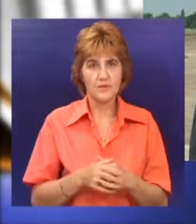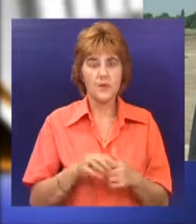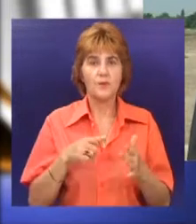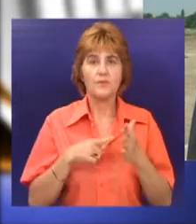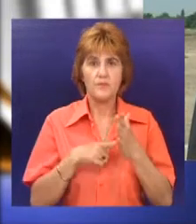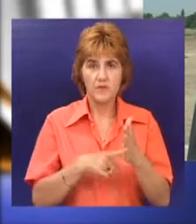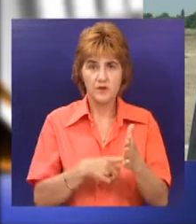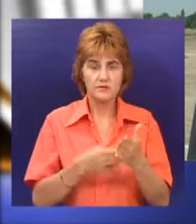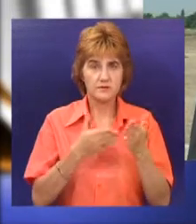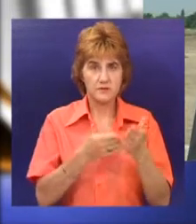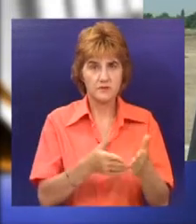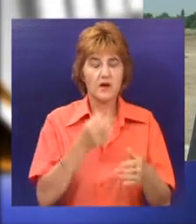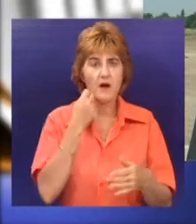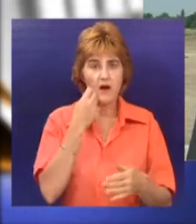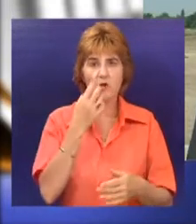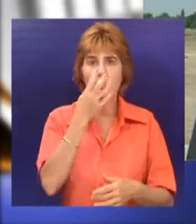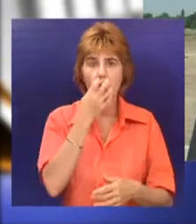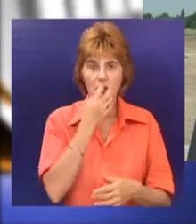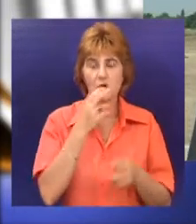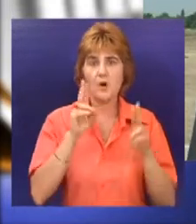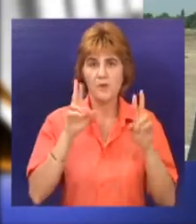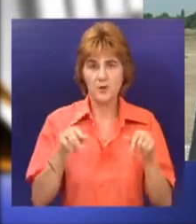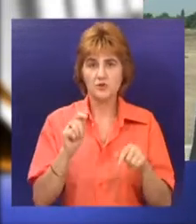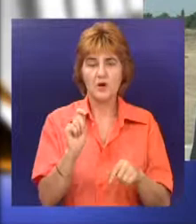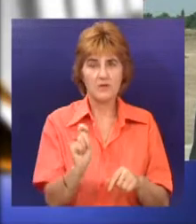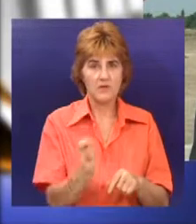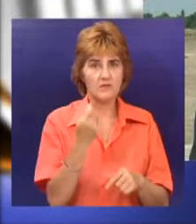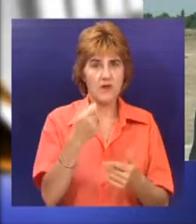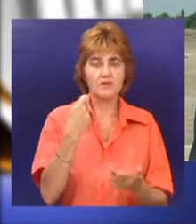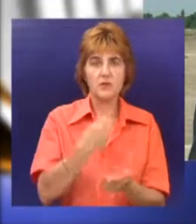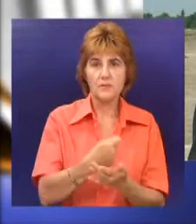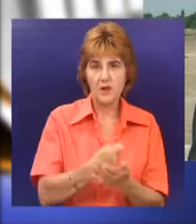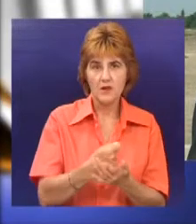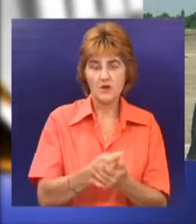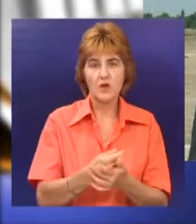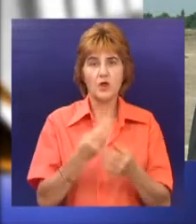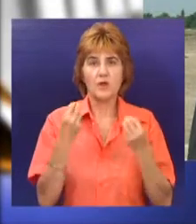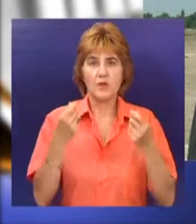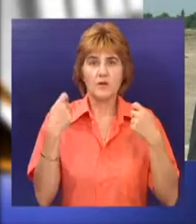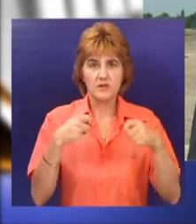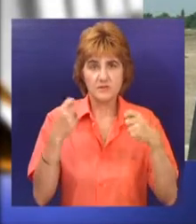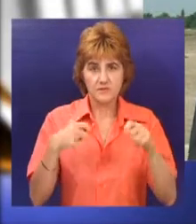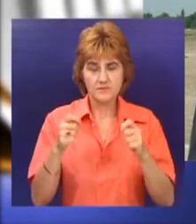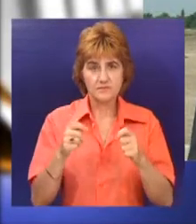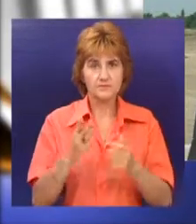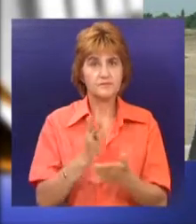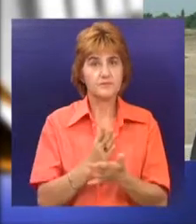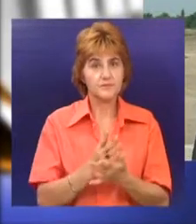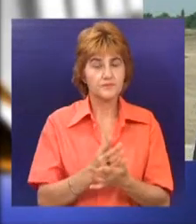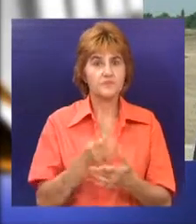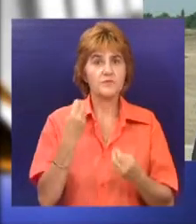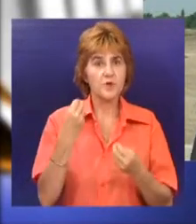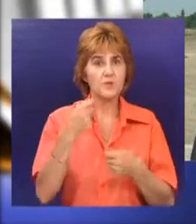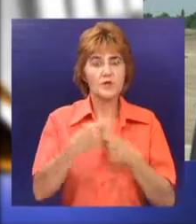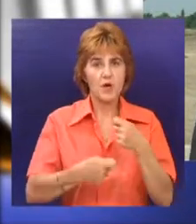jedan od primjera da kada se hoće, možete naći i financijere i možete naći i dobre izvođače da dobar i